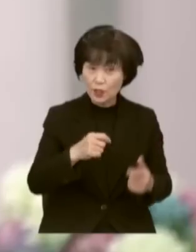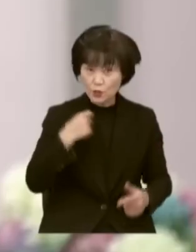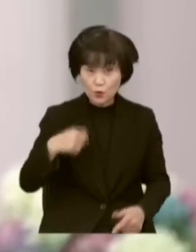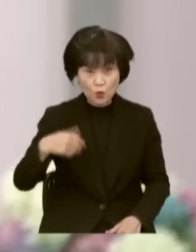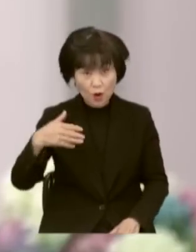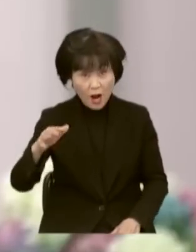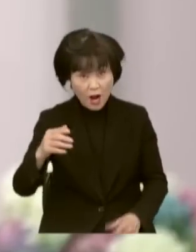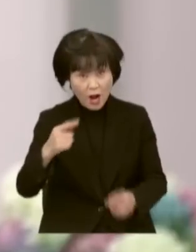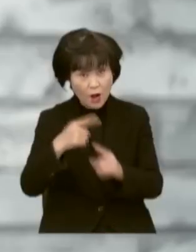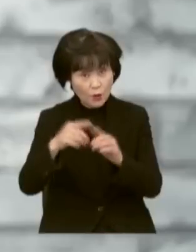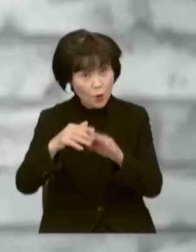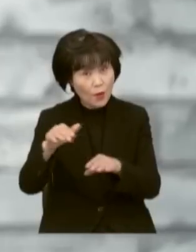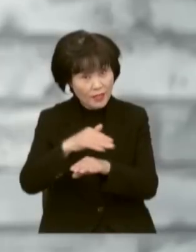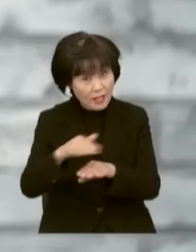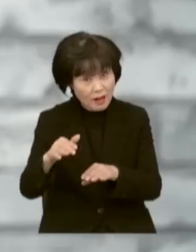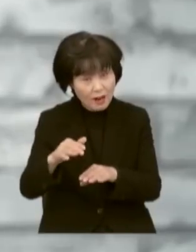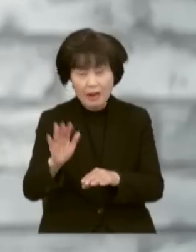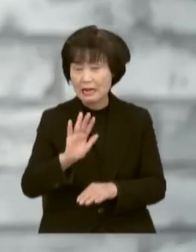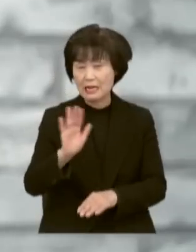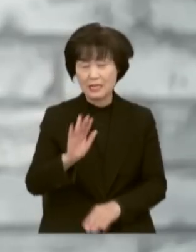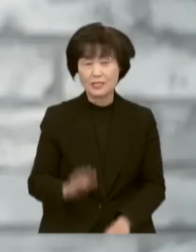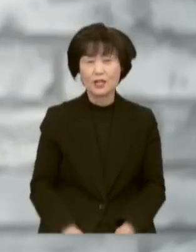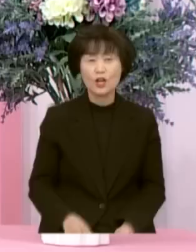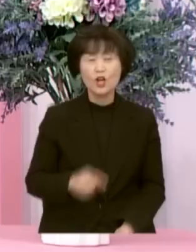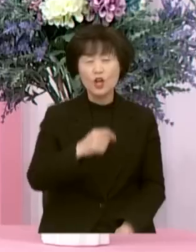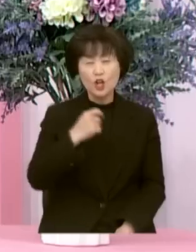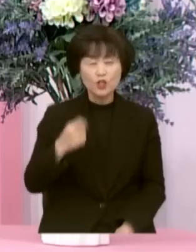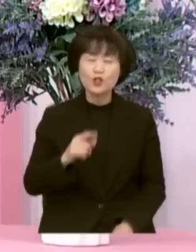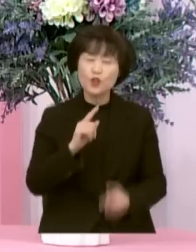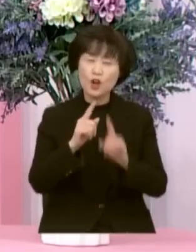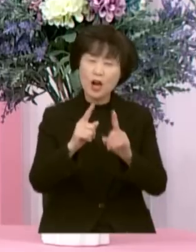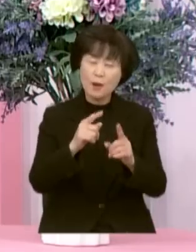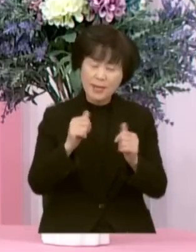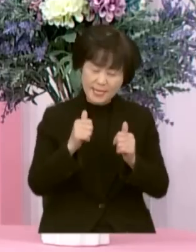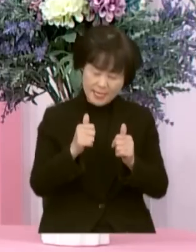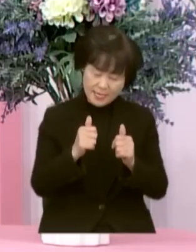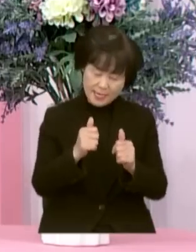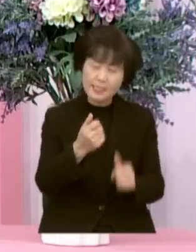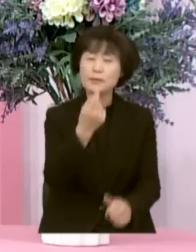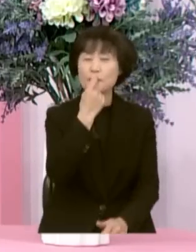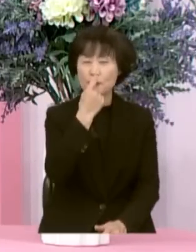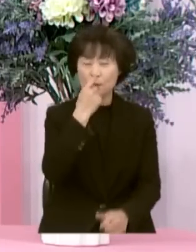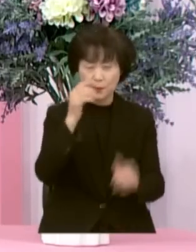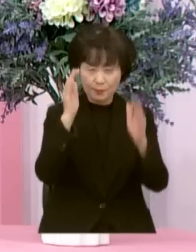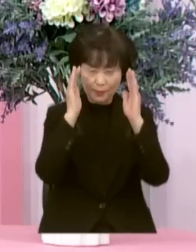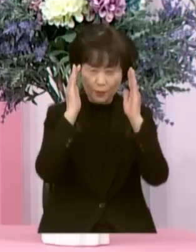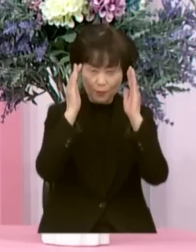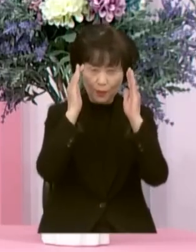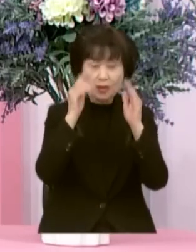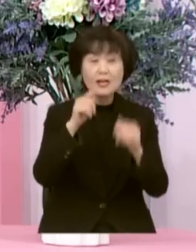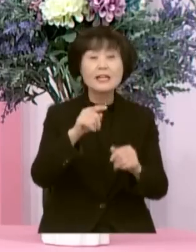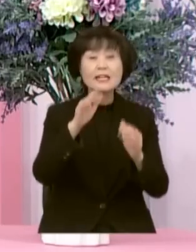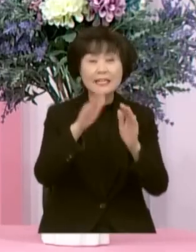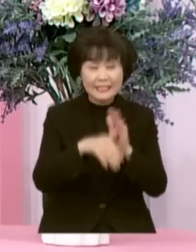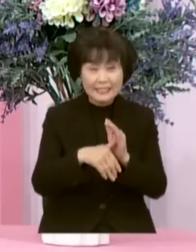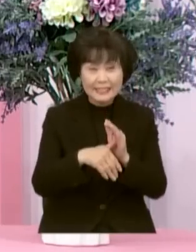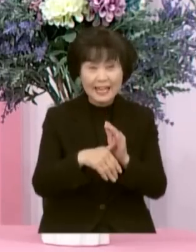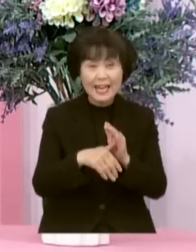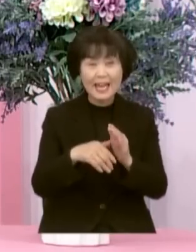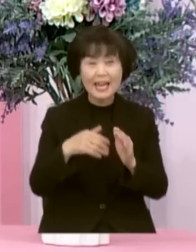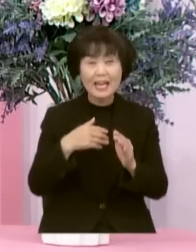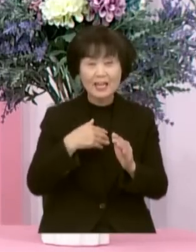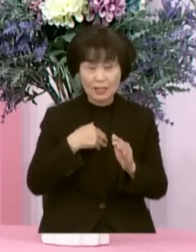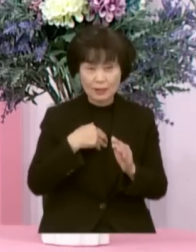안 다녔어요. 그러면 중국어만 열심히 공부하셨어요? 네, 중국어만 열심히 하고 그리고 거기서 이제 성우 아빠를 제